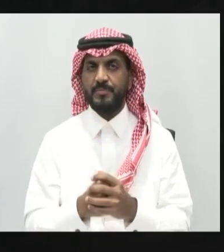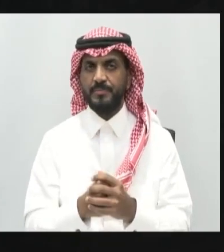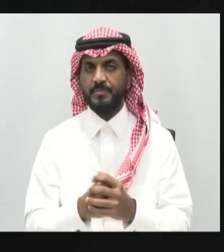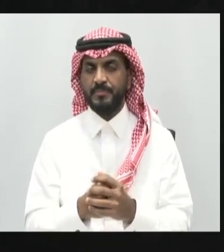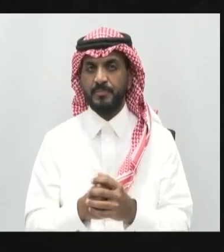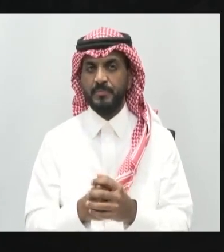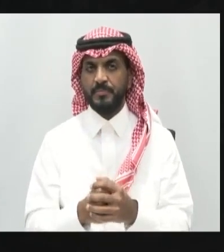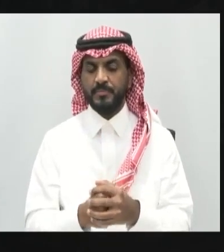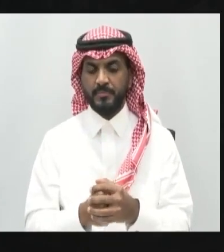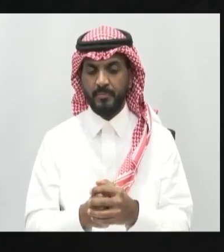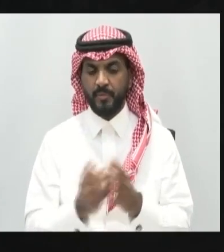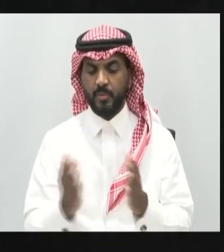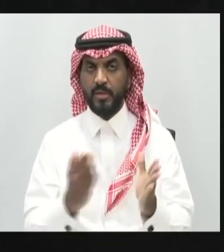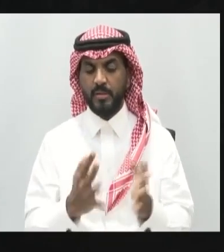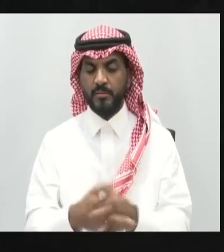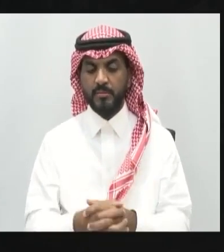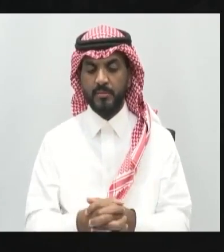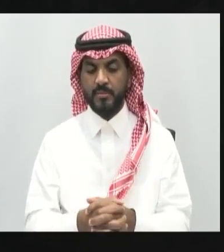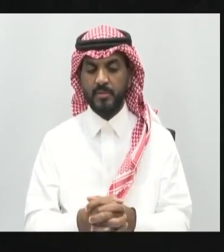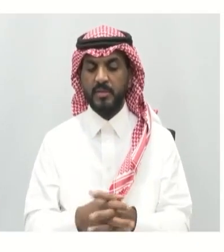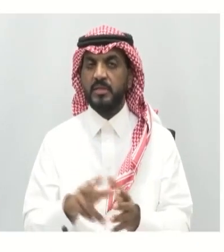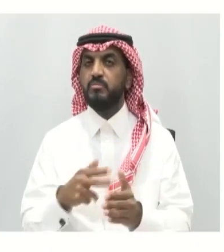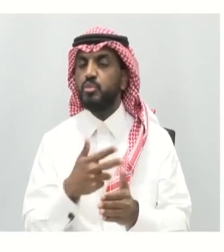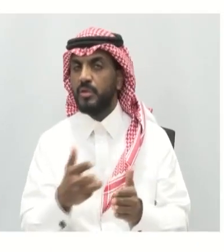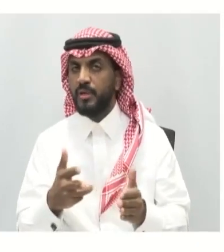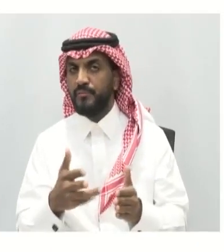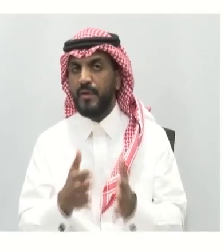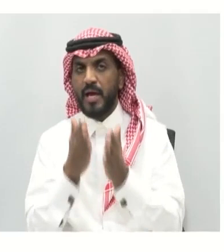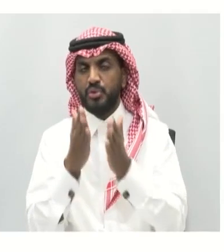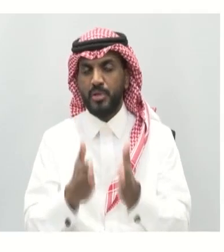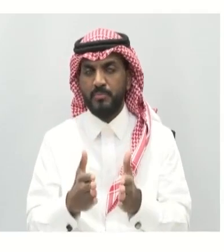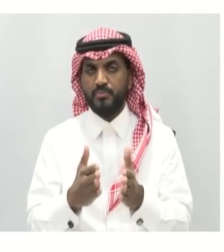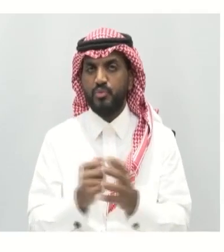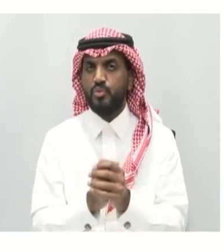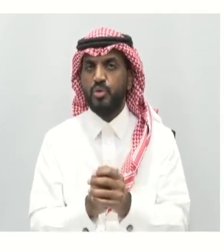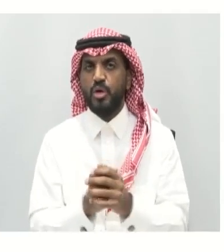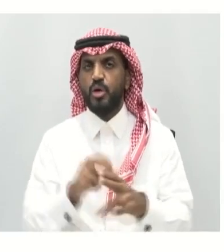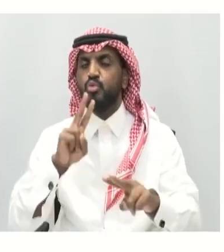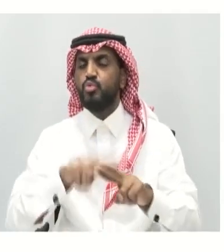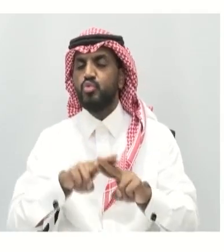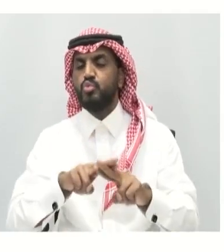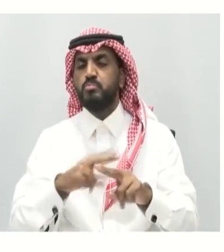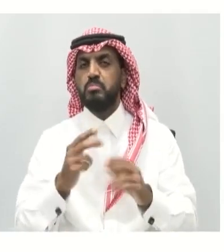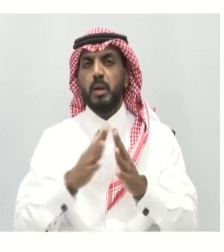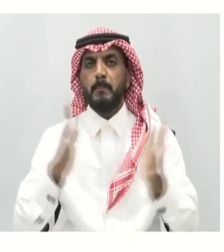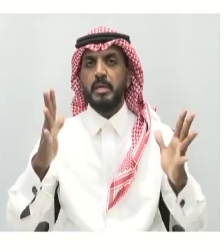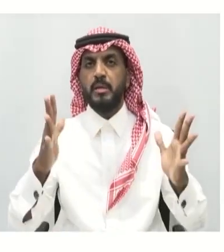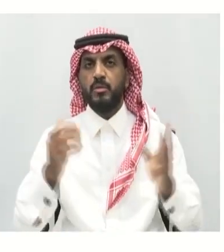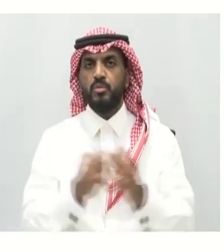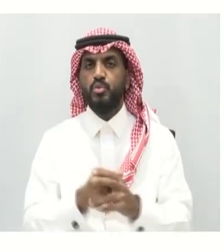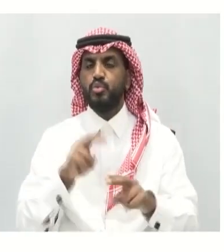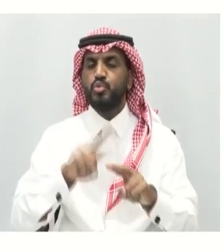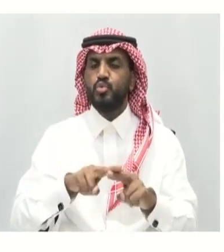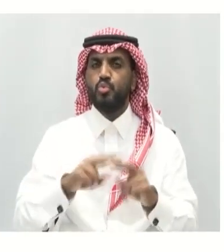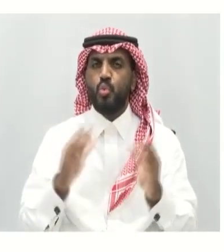ضعيفه ايضا تختلف في احجامها في نجوم كبيره وفي نجوم